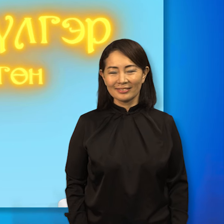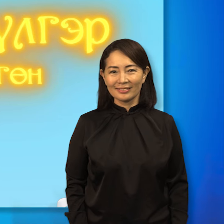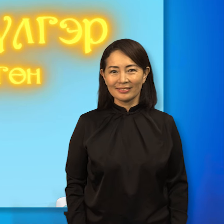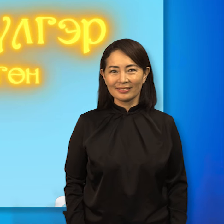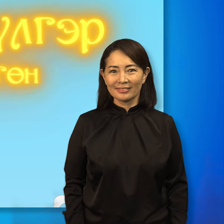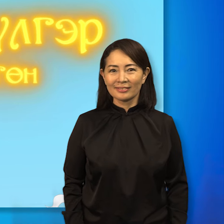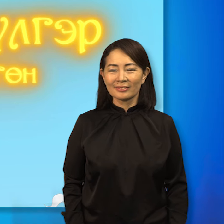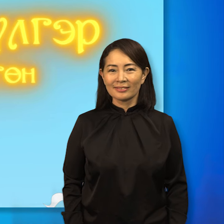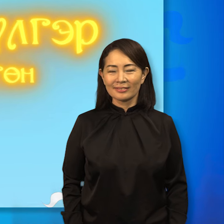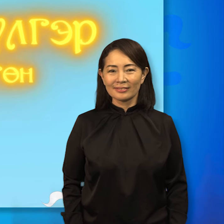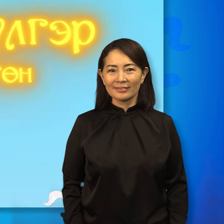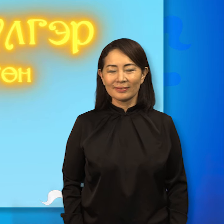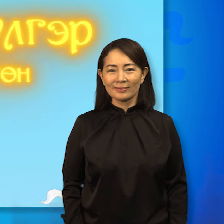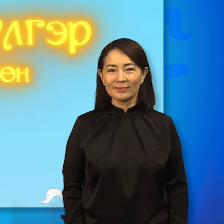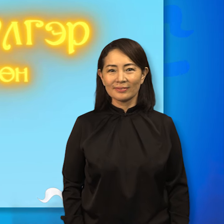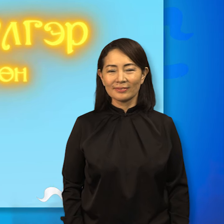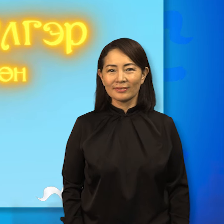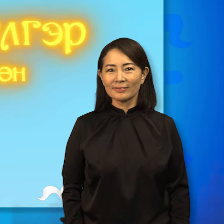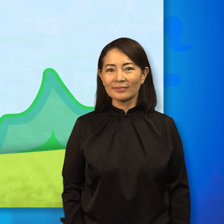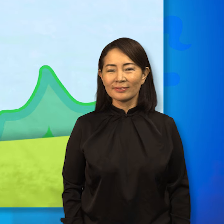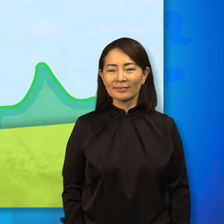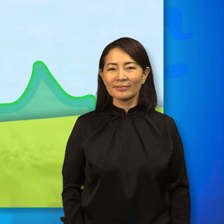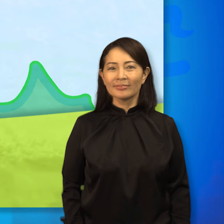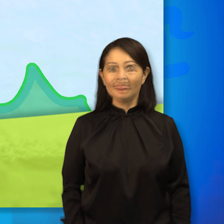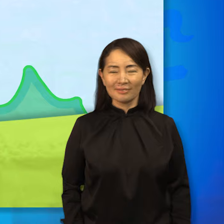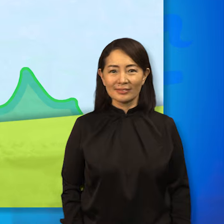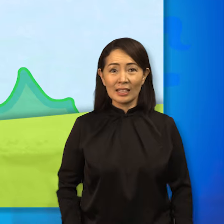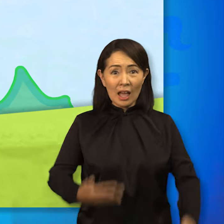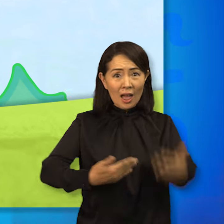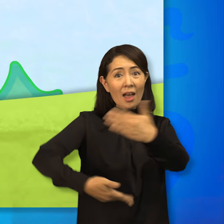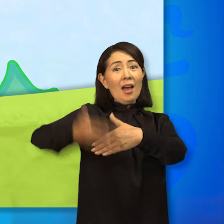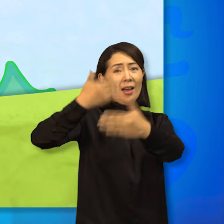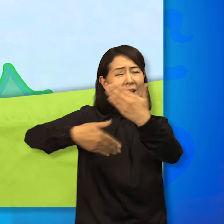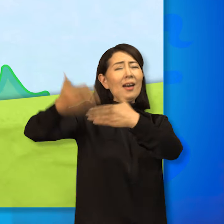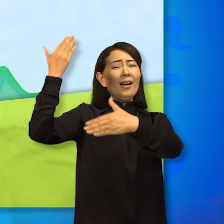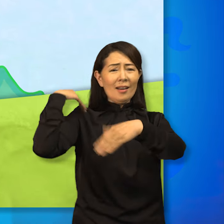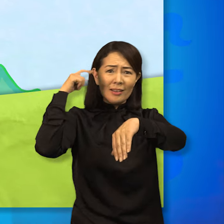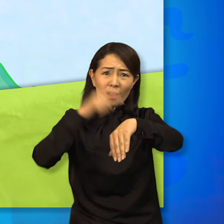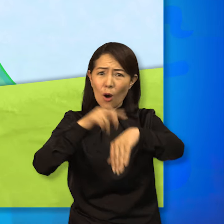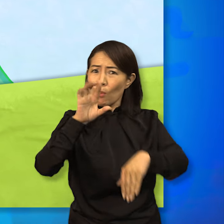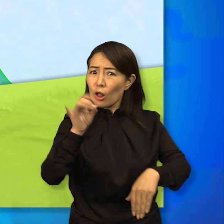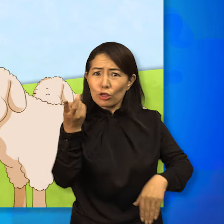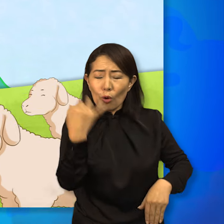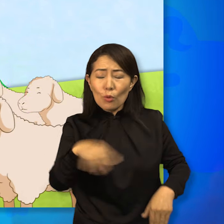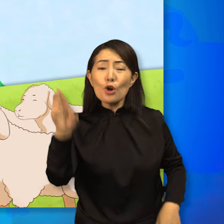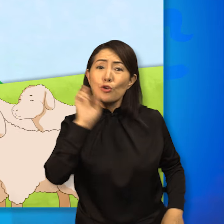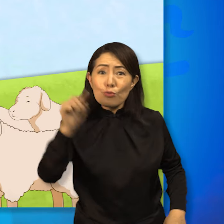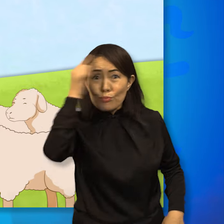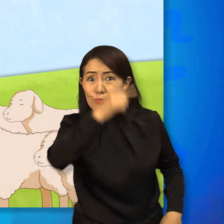гин. Нисдэг бор морион гэрийнхэн баруун талд үйдэг. Нисдэггүй бор морион зүүн талдан аргамждаг